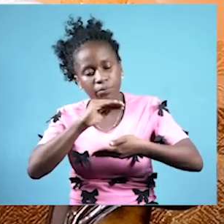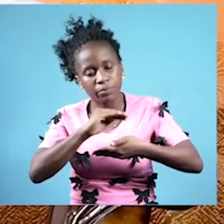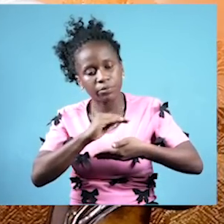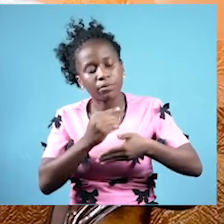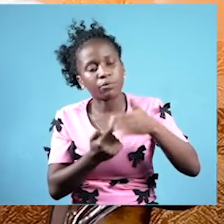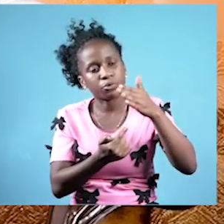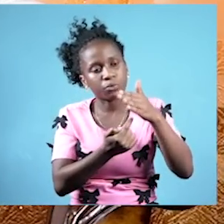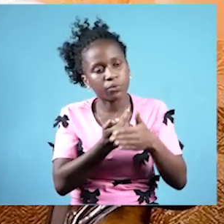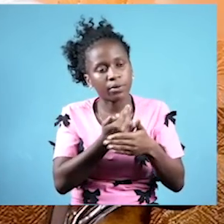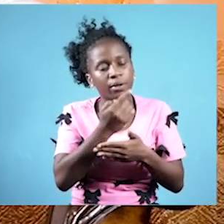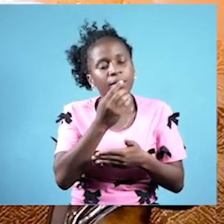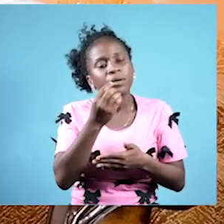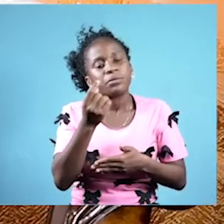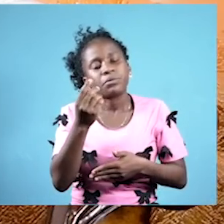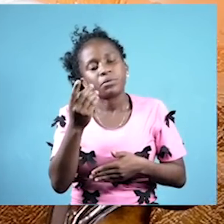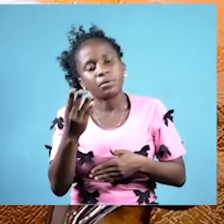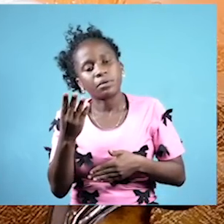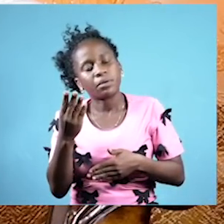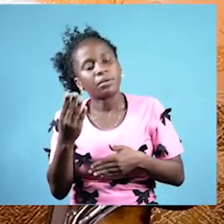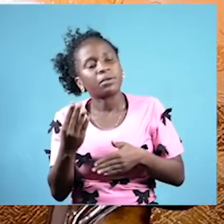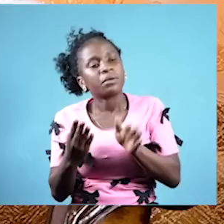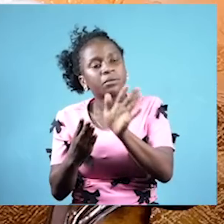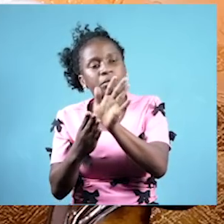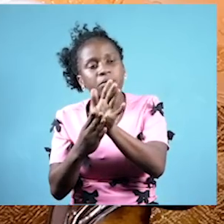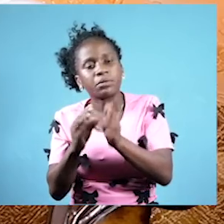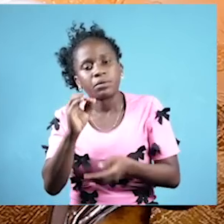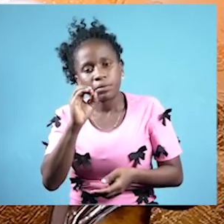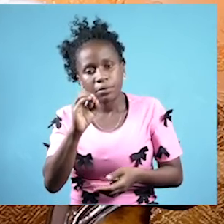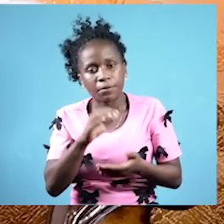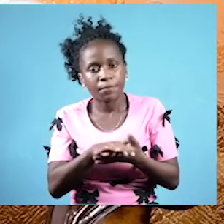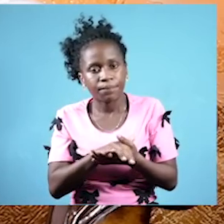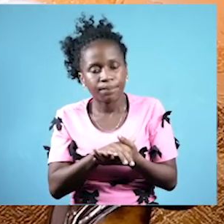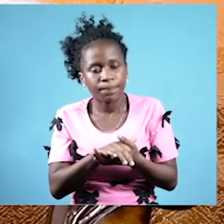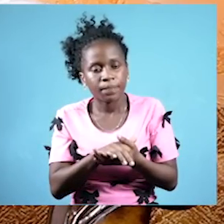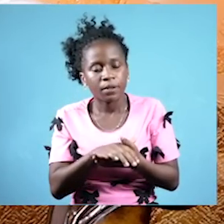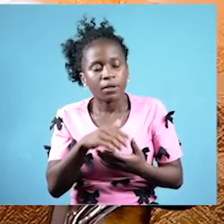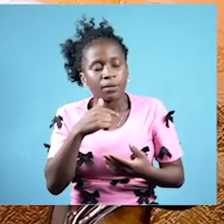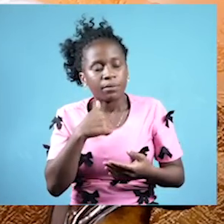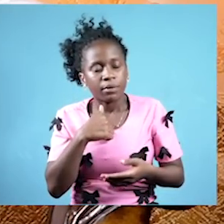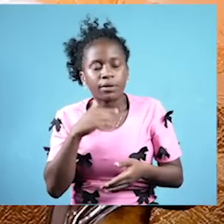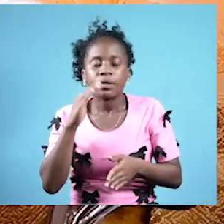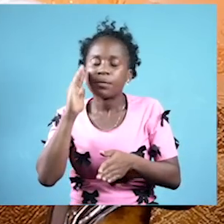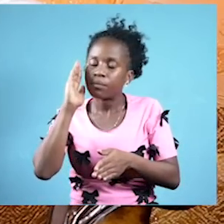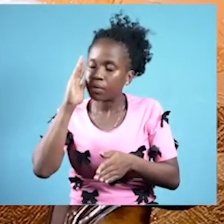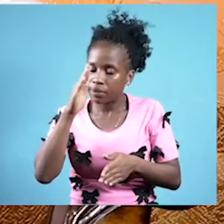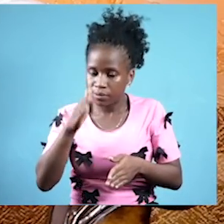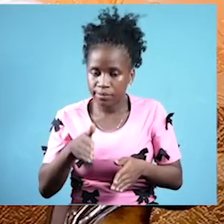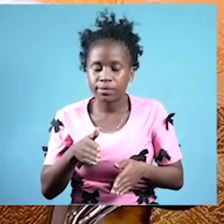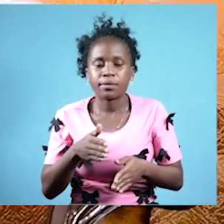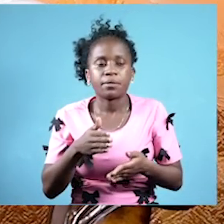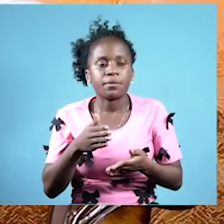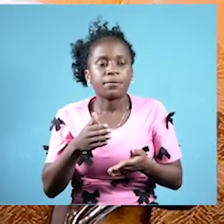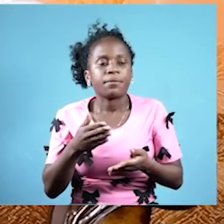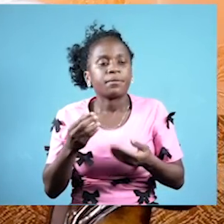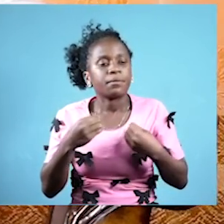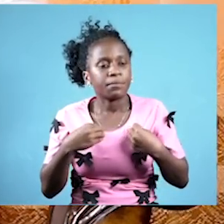Punguzo kubwa sana. Sawa. Ndio lililoweza kunifanya mimi niende mpaka nimalize middle school,